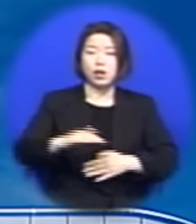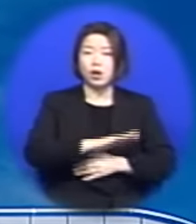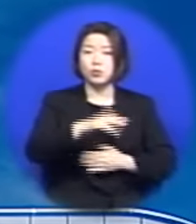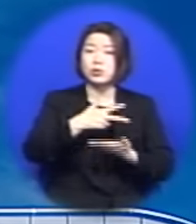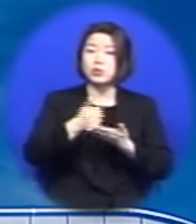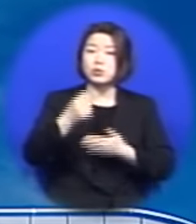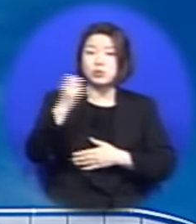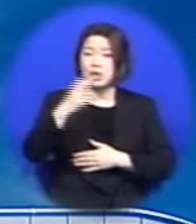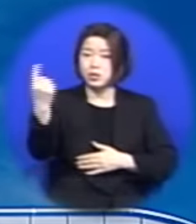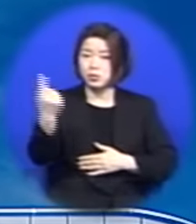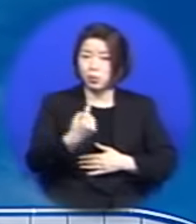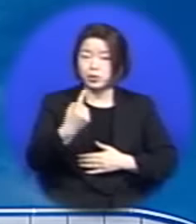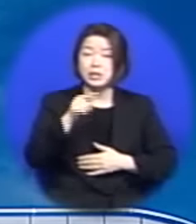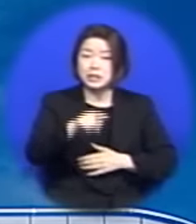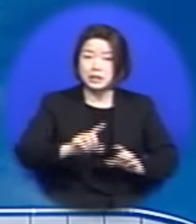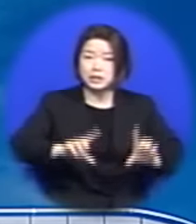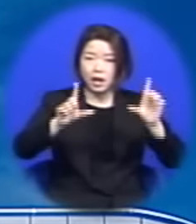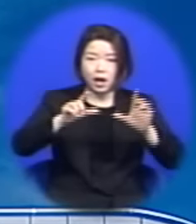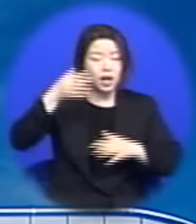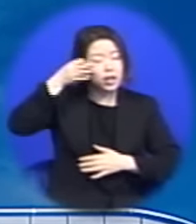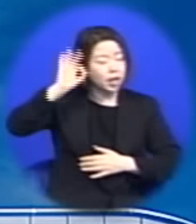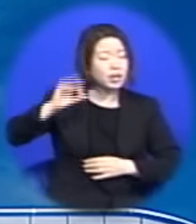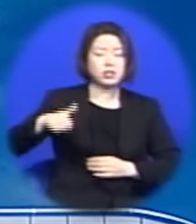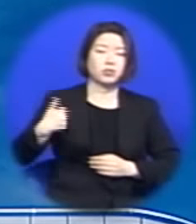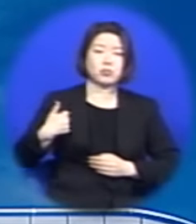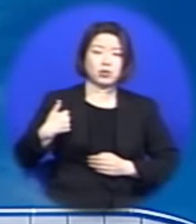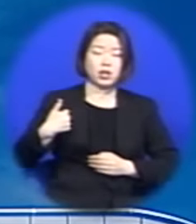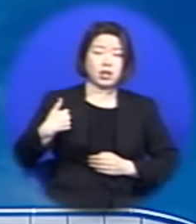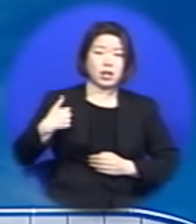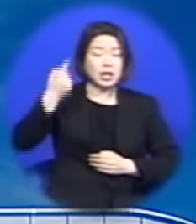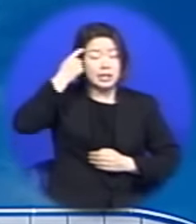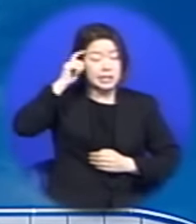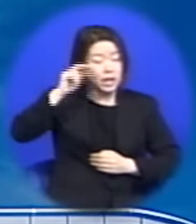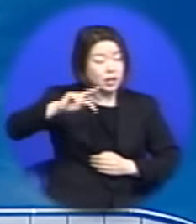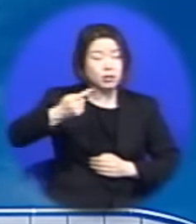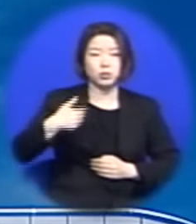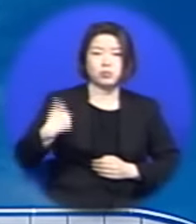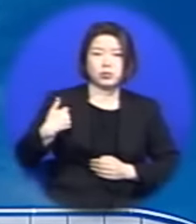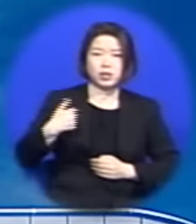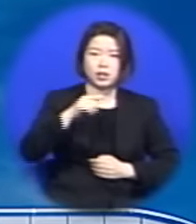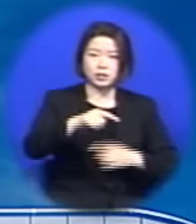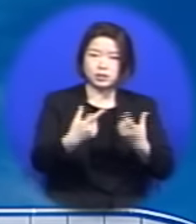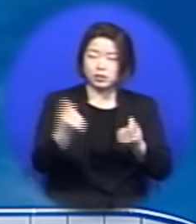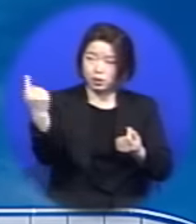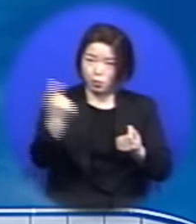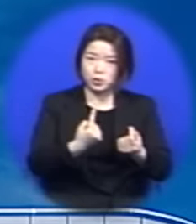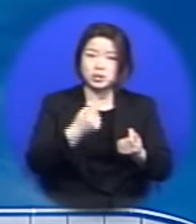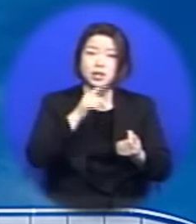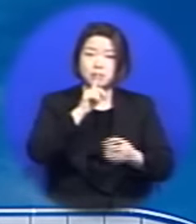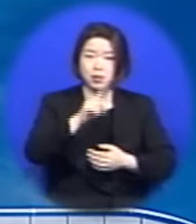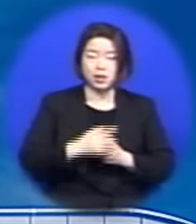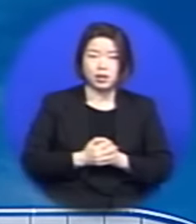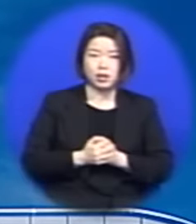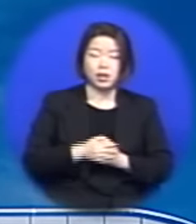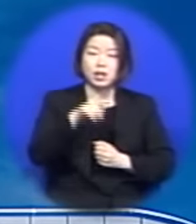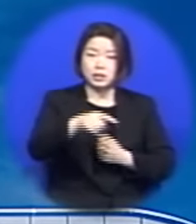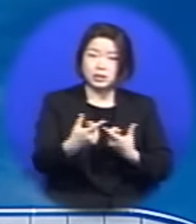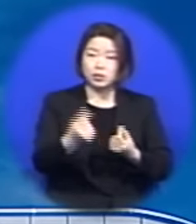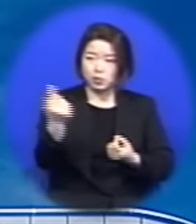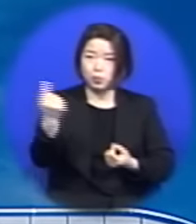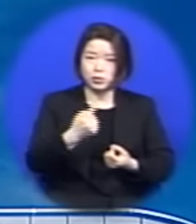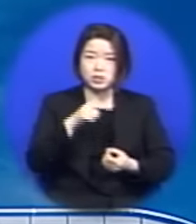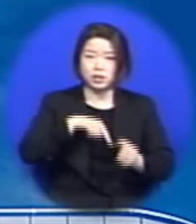그날 깨닫지도 못할 거라 상상도 못할 거라는 그렇게 오실 거라고는 그렇게 오실 거라는